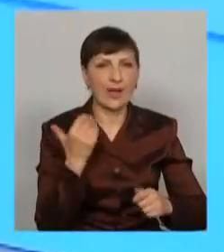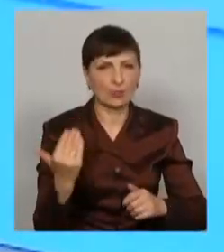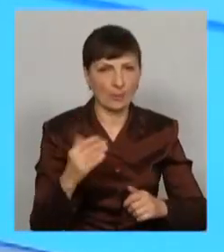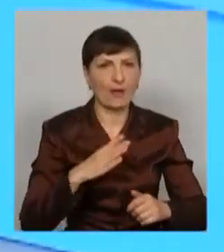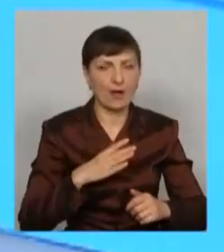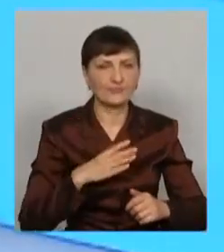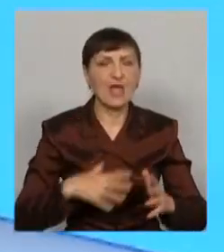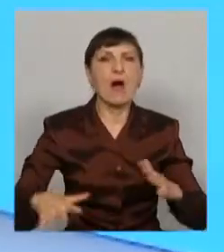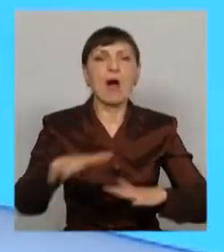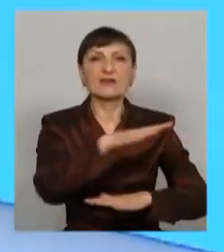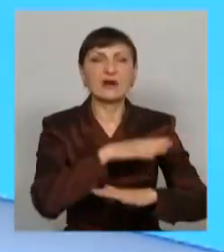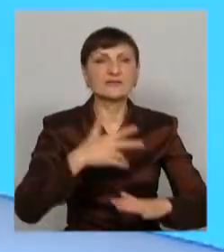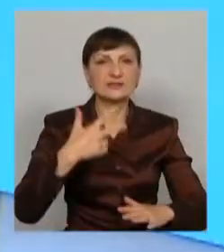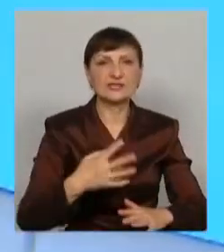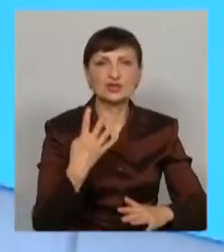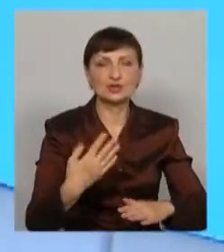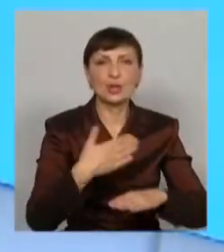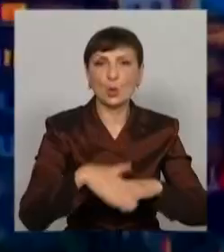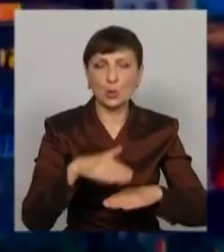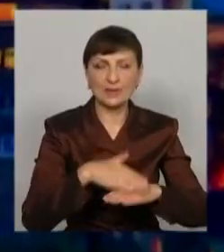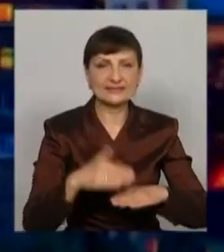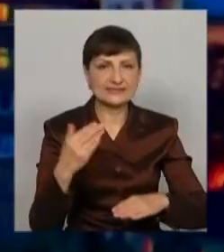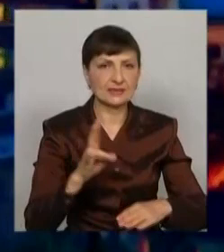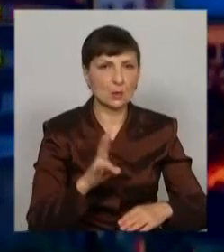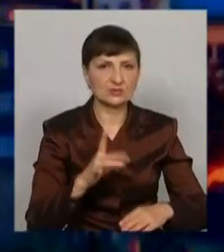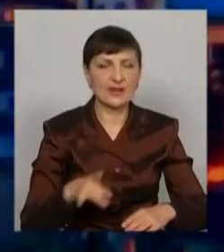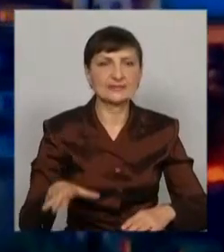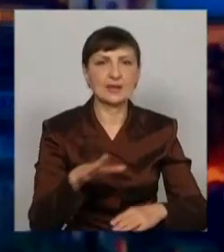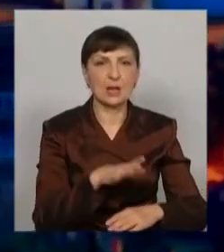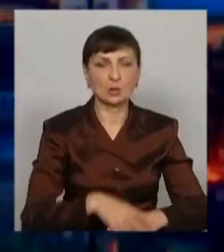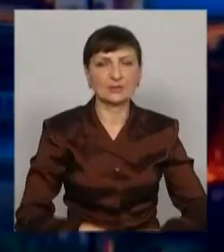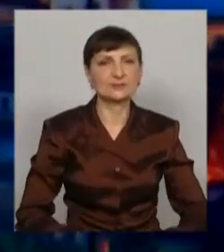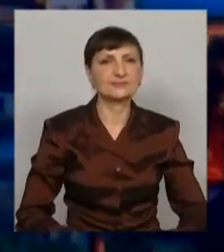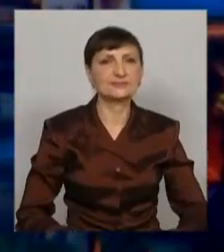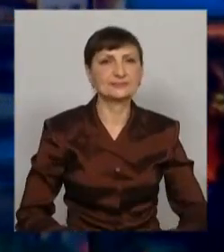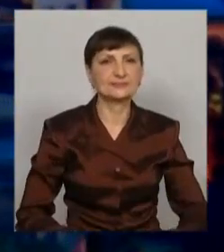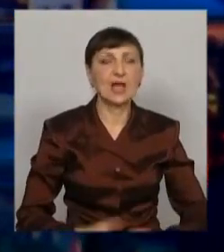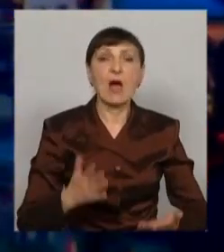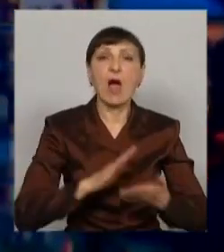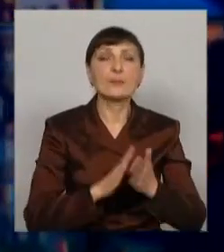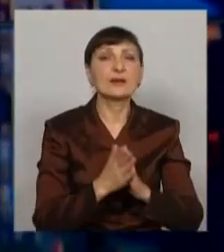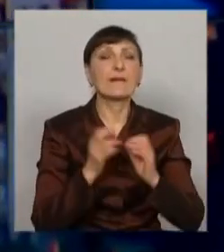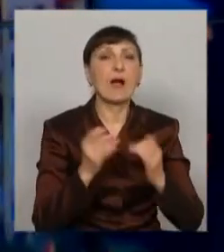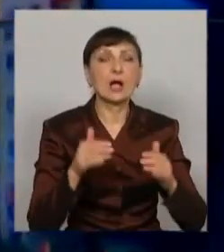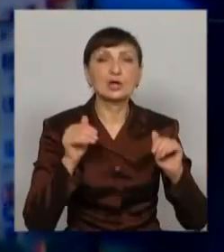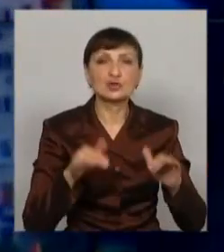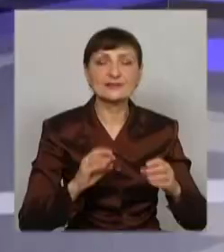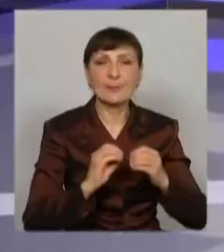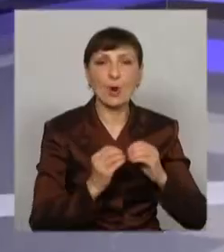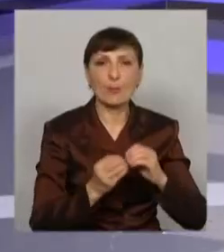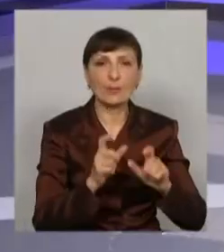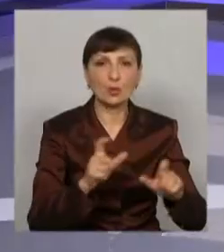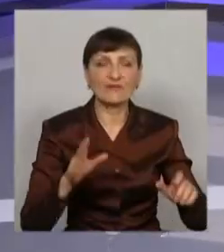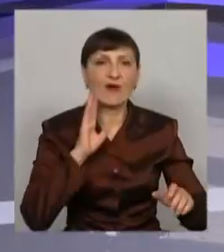которая охватывает 34 улицы Наурызбайского района. А как обстоят дела, как решаются проблемы жителей